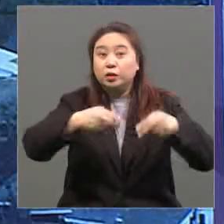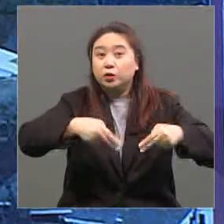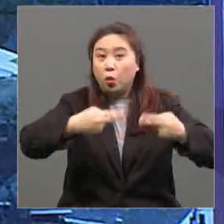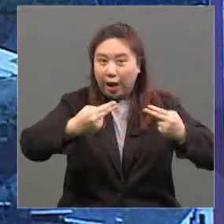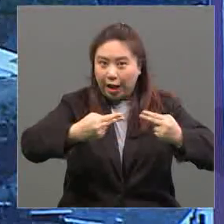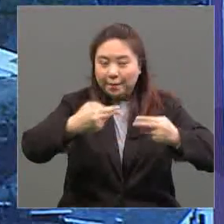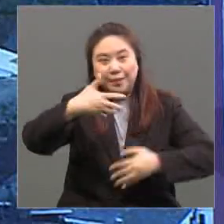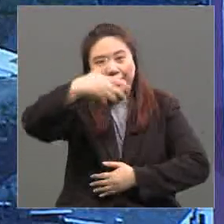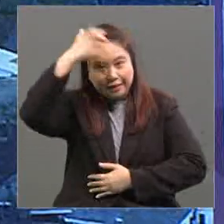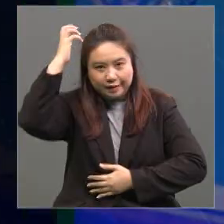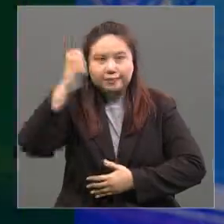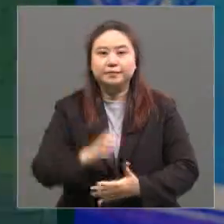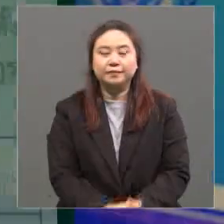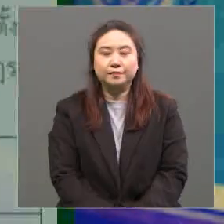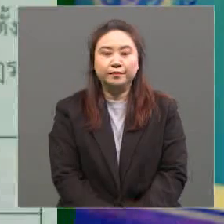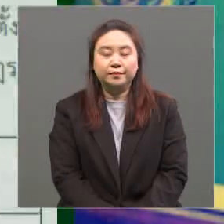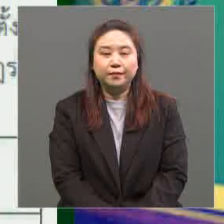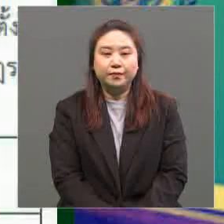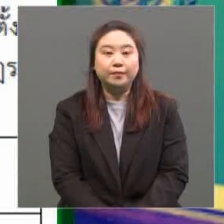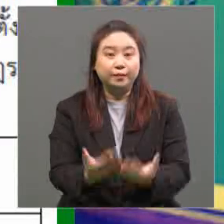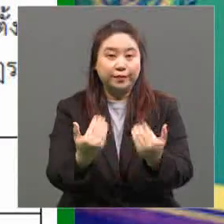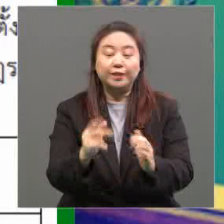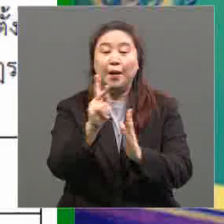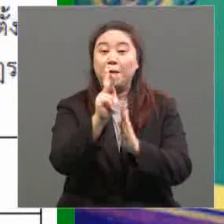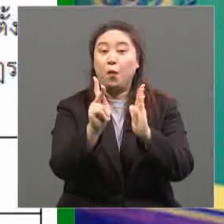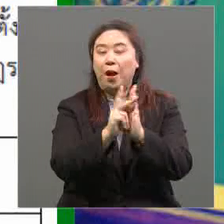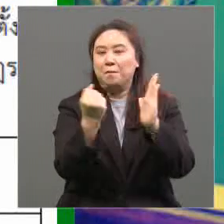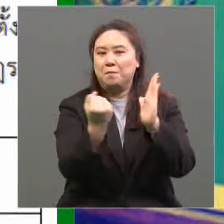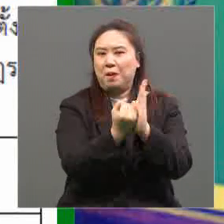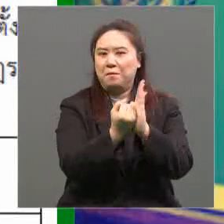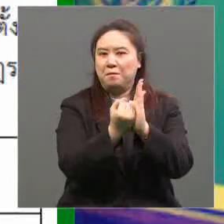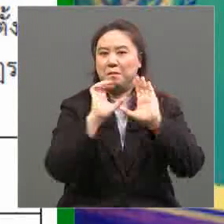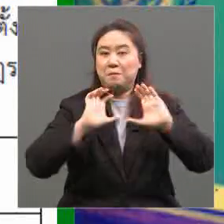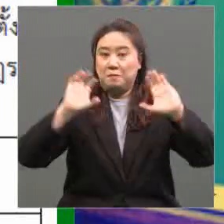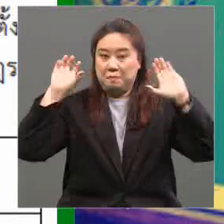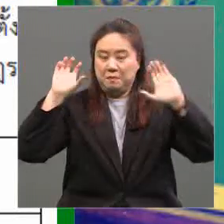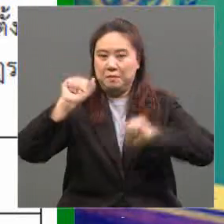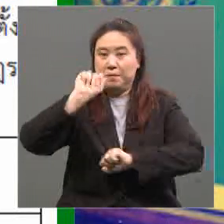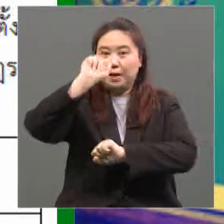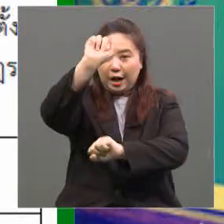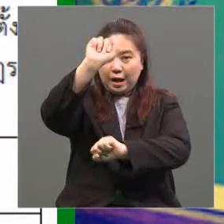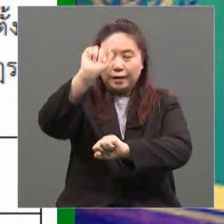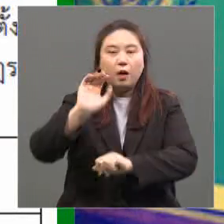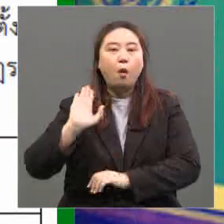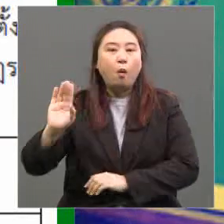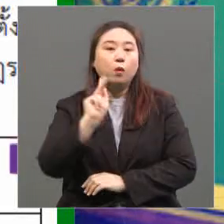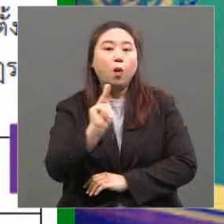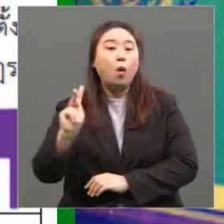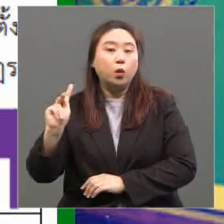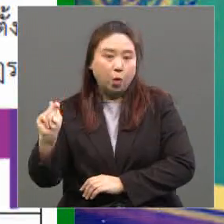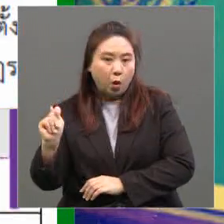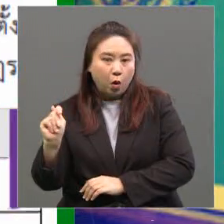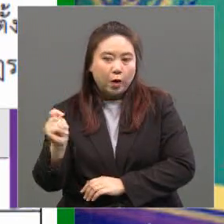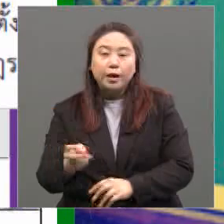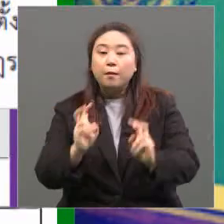งห์บุรีค่ะโดยราชกิจจานุเบกษาเผยแพร่ประกาศคณะกรรมการการเลือกตั้งเรื่องจำนวนส